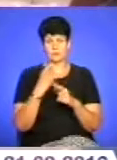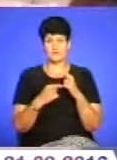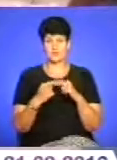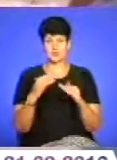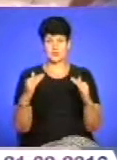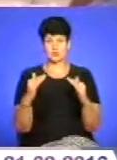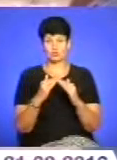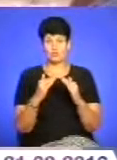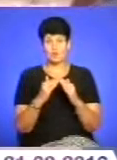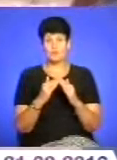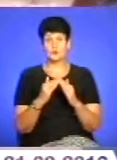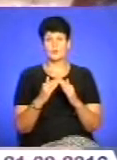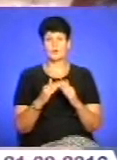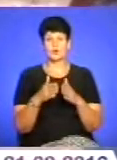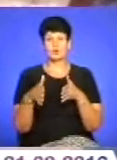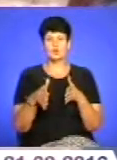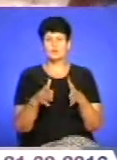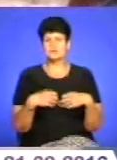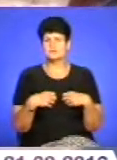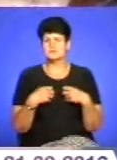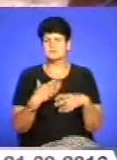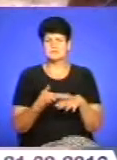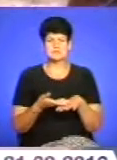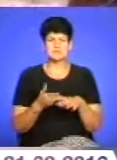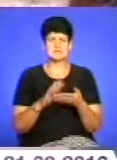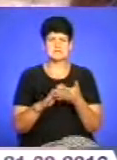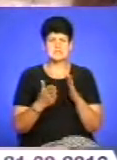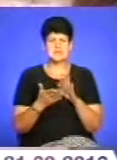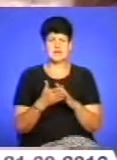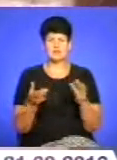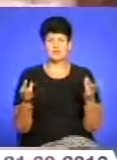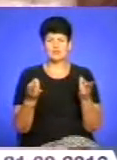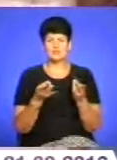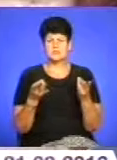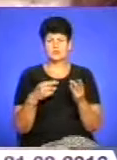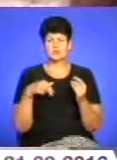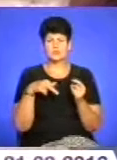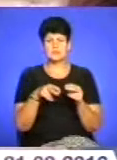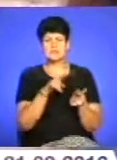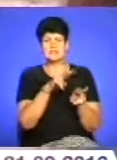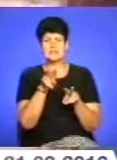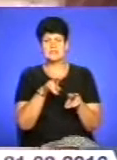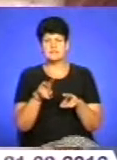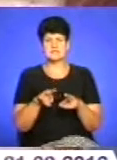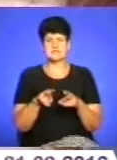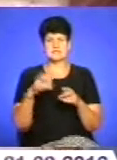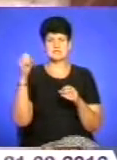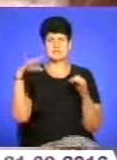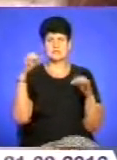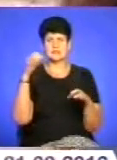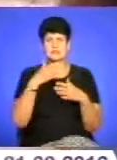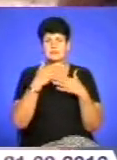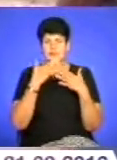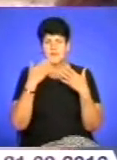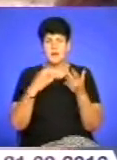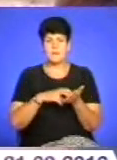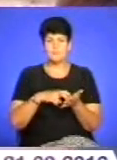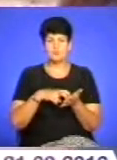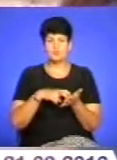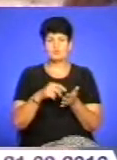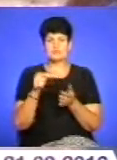що дорога в жахливому стані. Потрібно йти, дивитися, ліхтарів немає. Боюся тим,